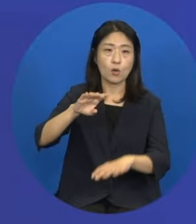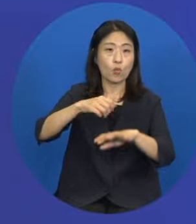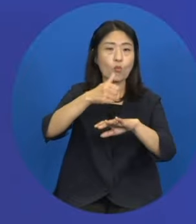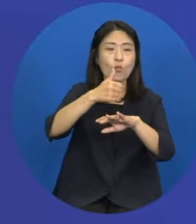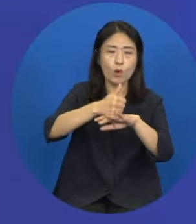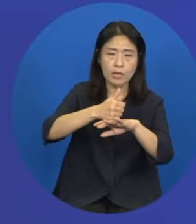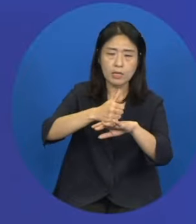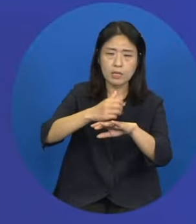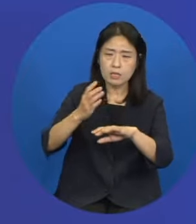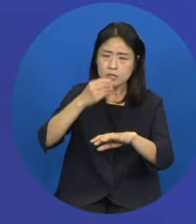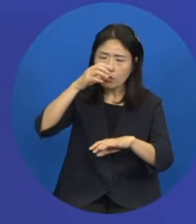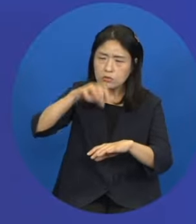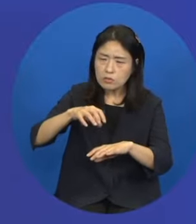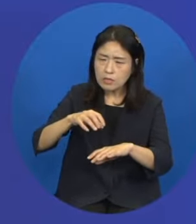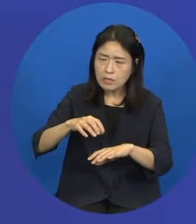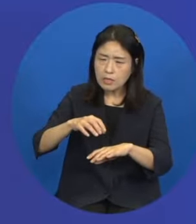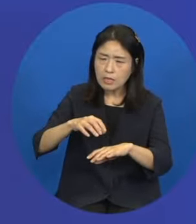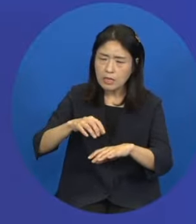간절히 기도합니다.